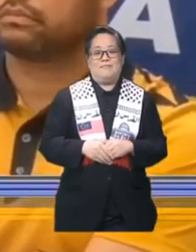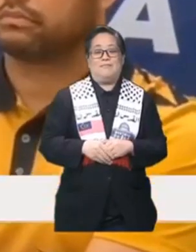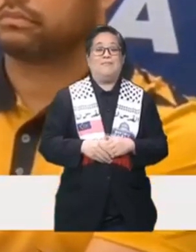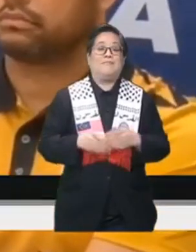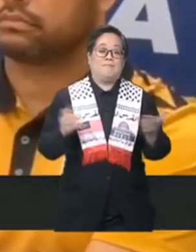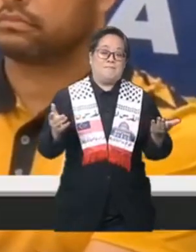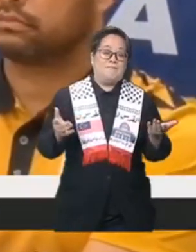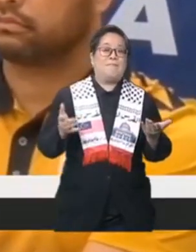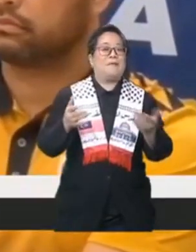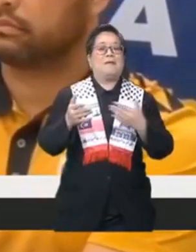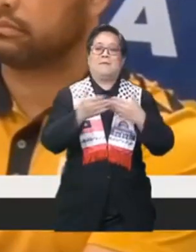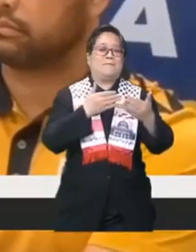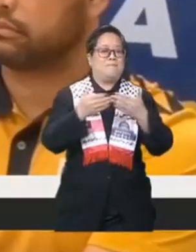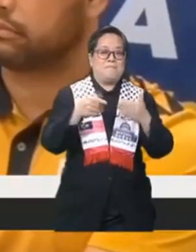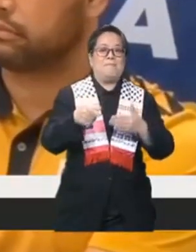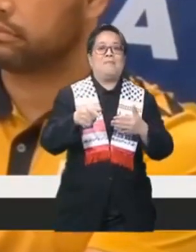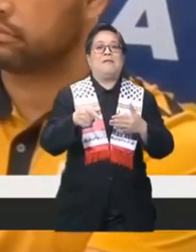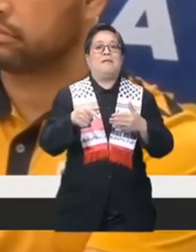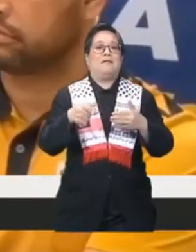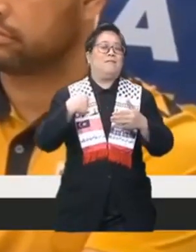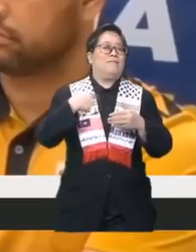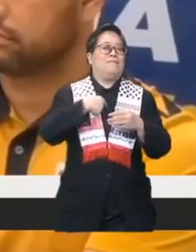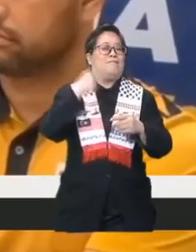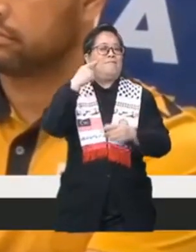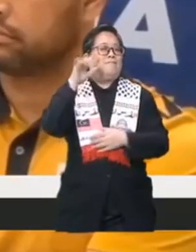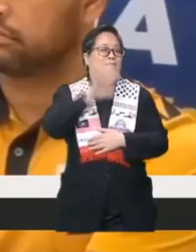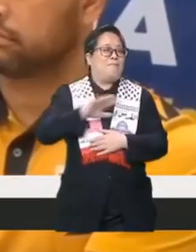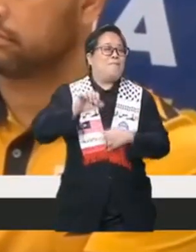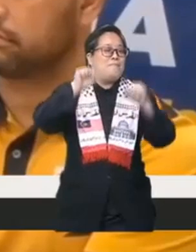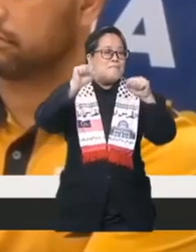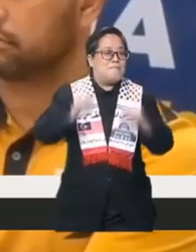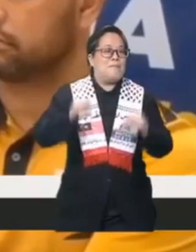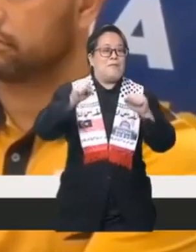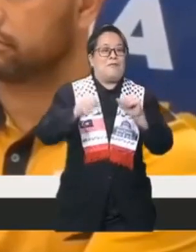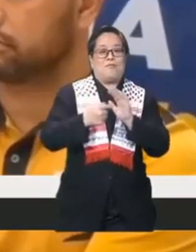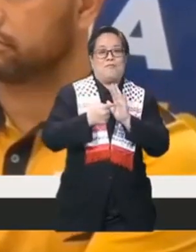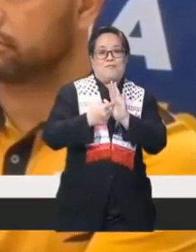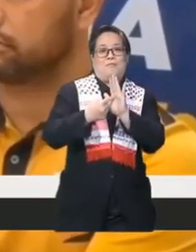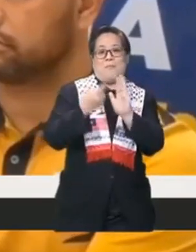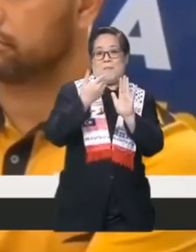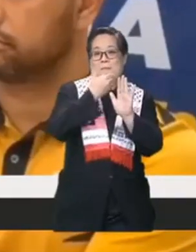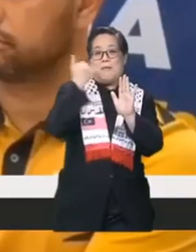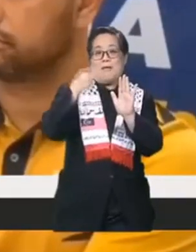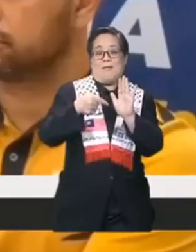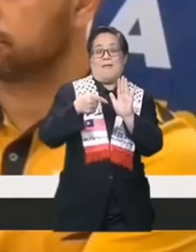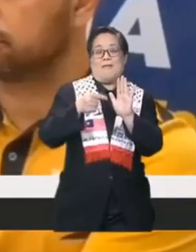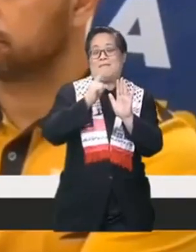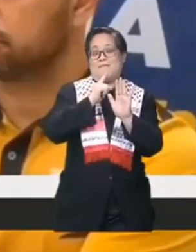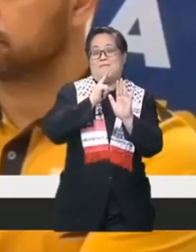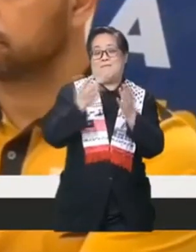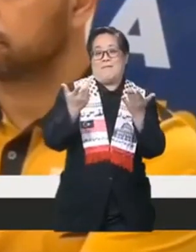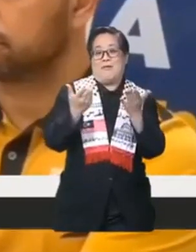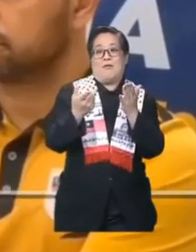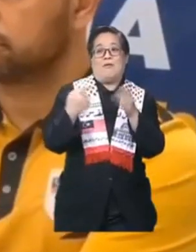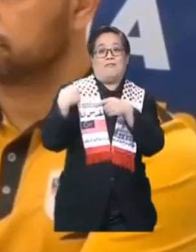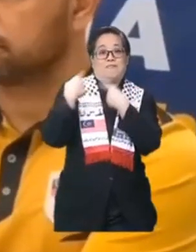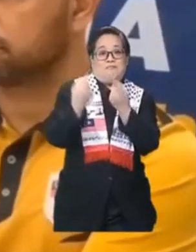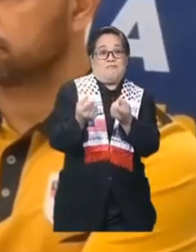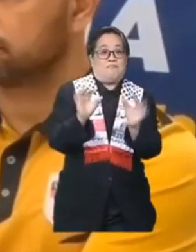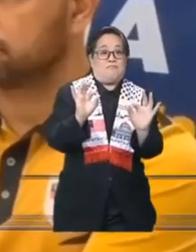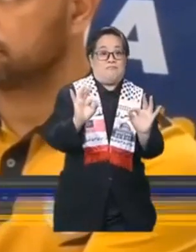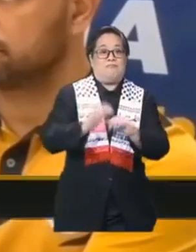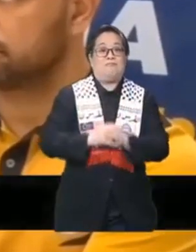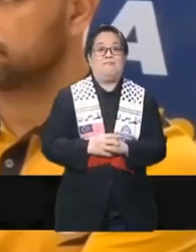Tapi walau macam mana pun, sukan-sukan yang kita jangka dapat menunjukkan prestasi yang baik memang setakat ini menunjukkan prestasi yang